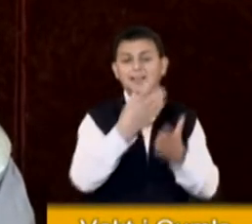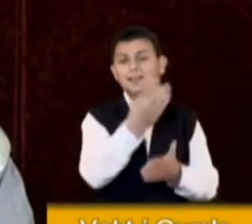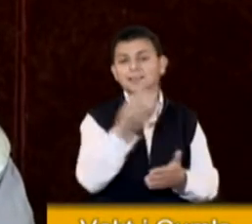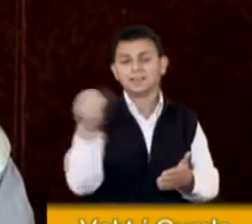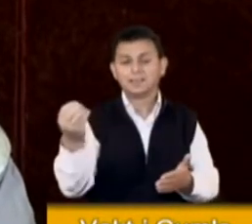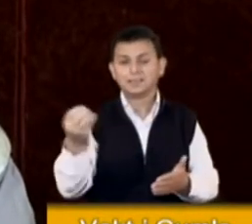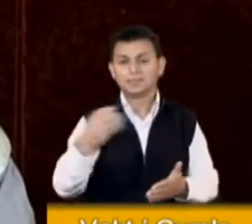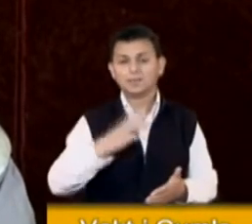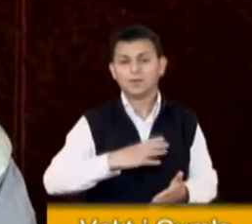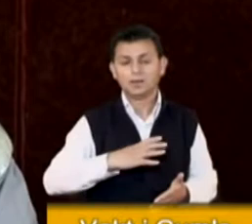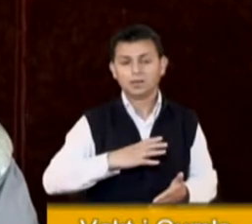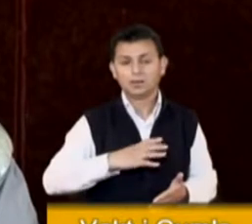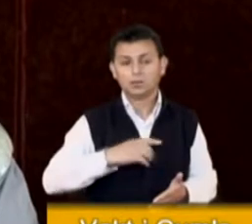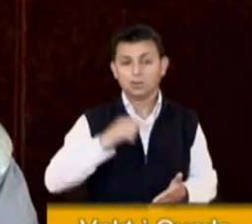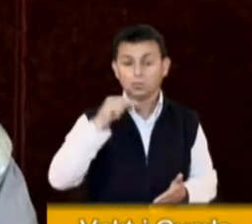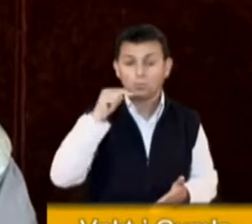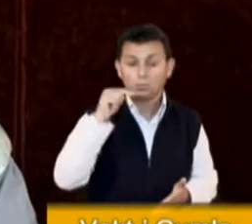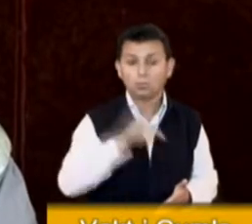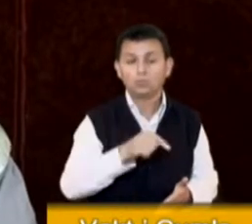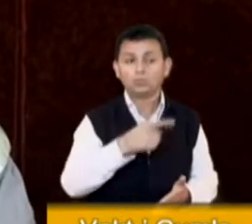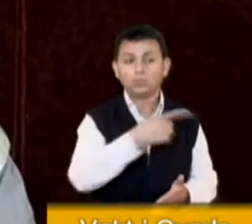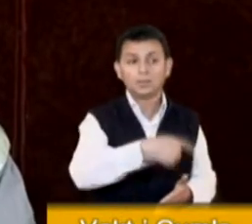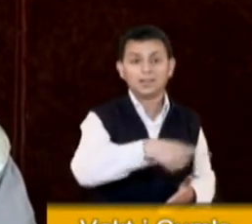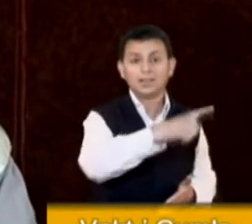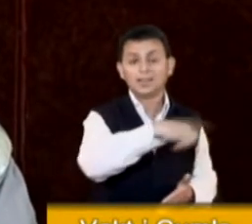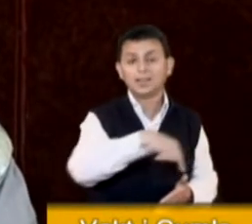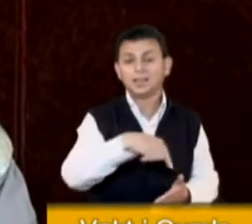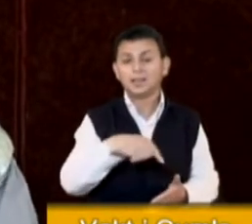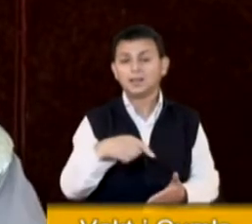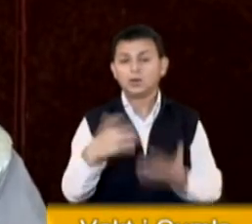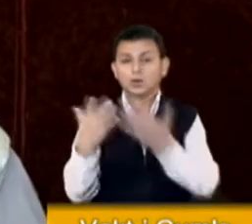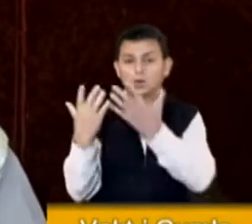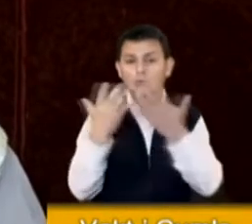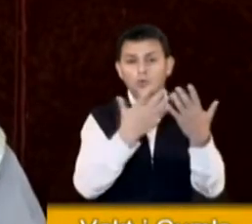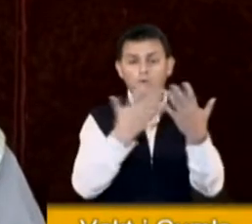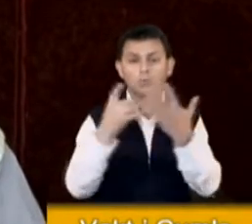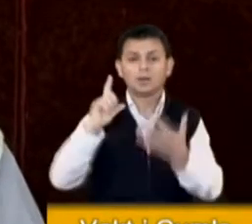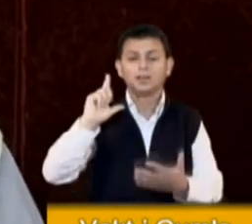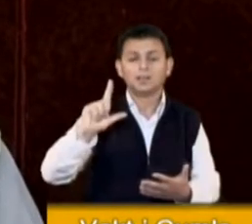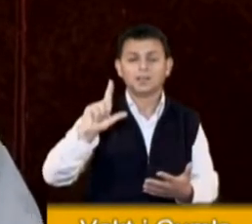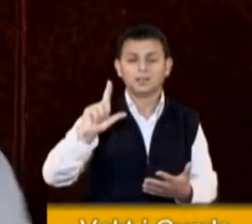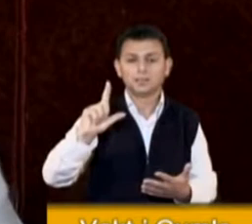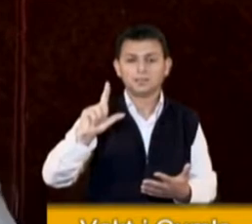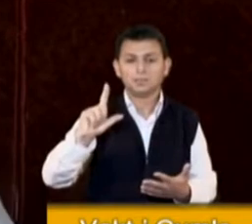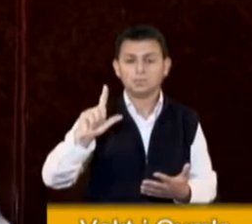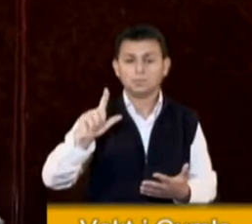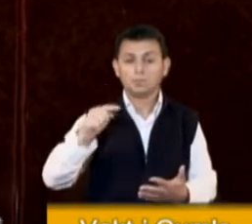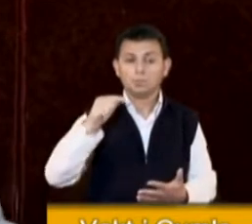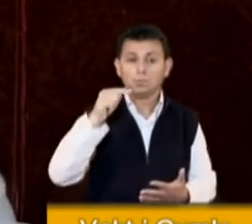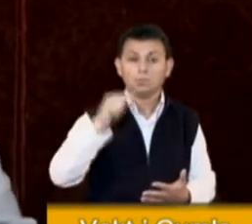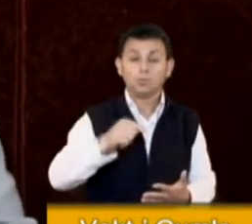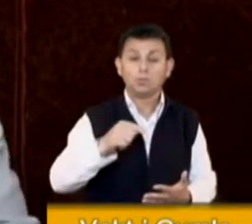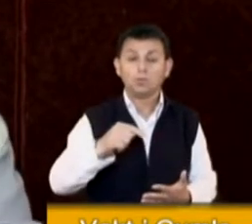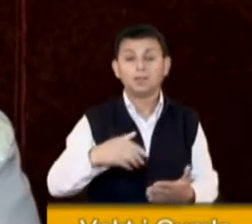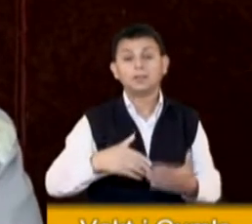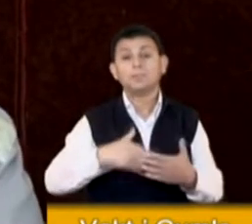buna benzer şeyleri okuma yerine öyle nazarlıklar icat edilmiş,